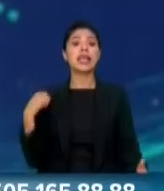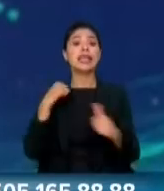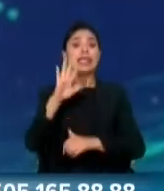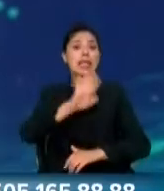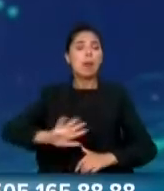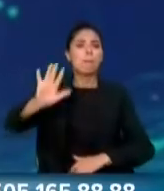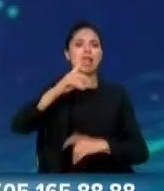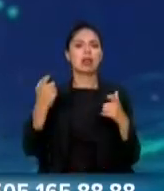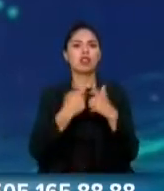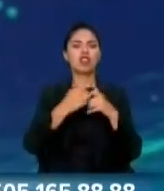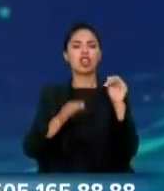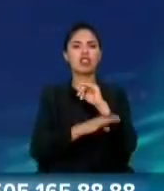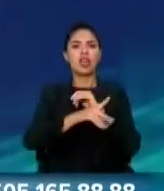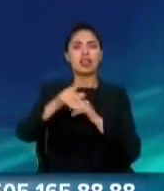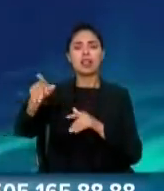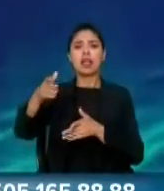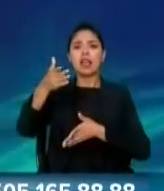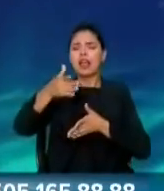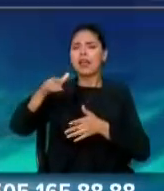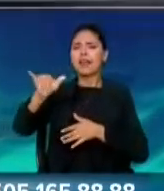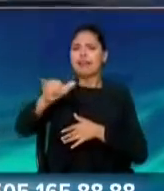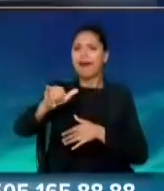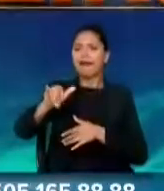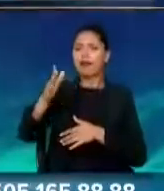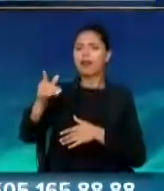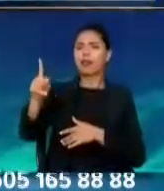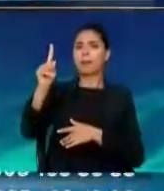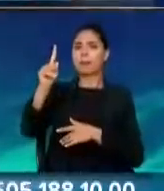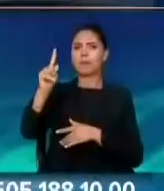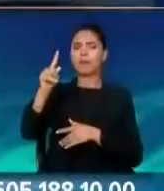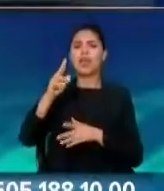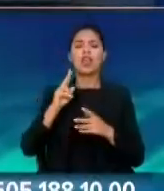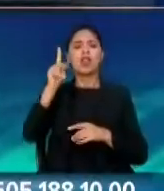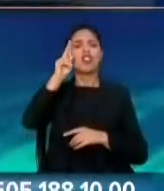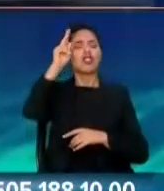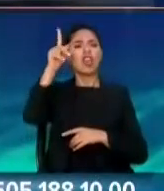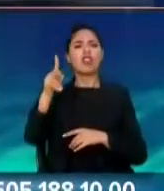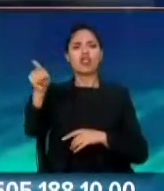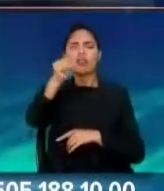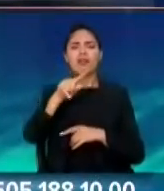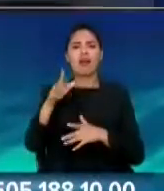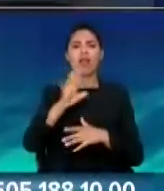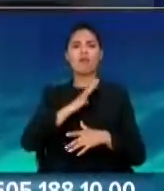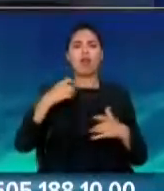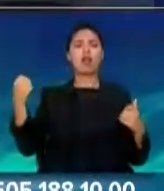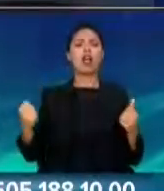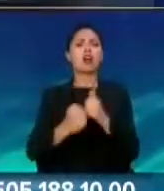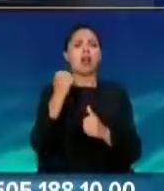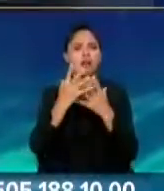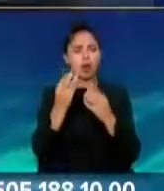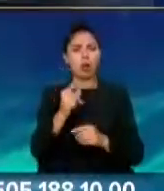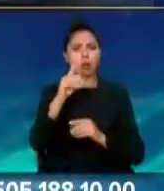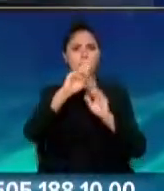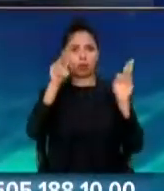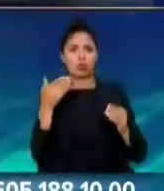Yine Maltepe'de çatışmanın yaşandığı noktadan sadece birkaç kilometre ötede bu kez şehir eşkıyaları sahnedeydi. Kavgaya tutuşup bir dükkana